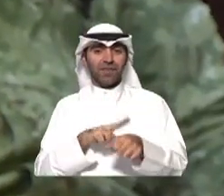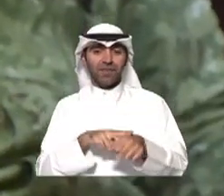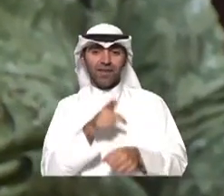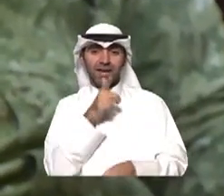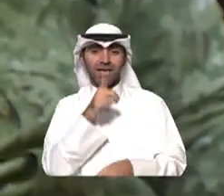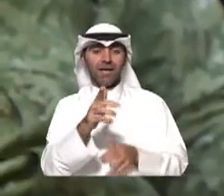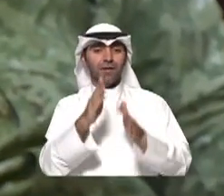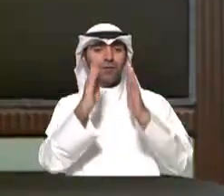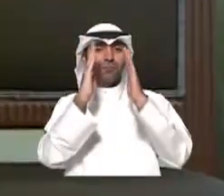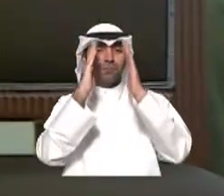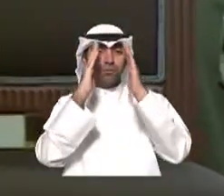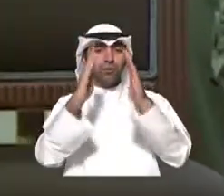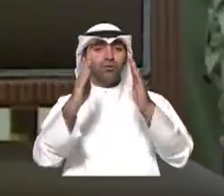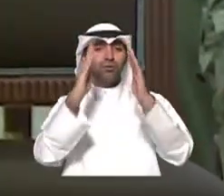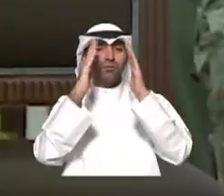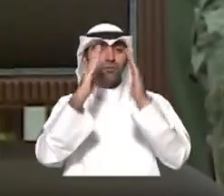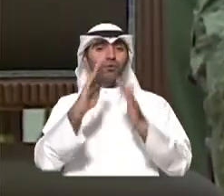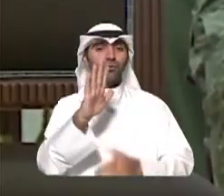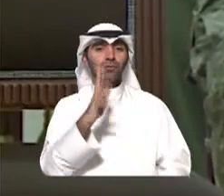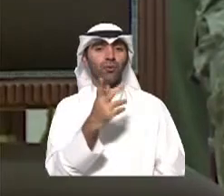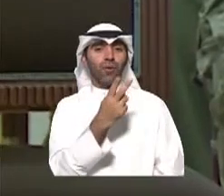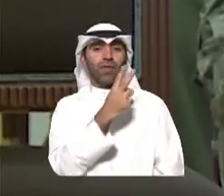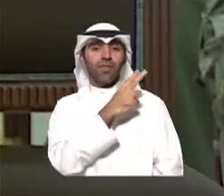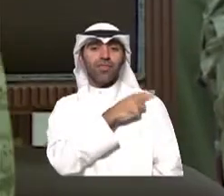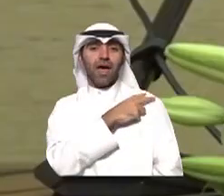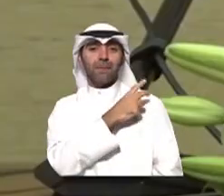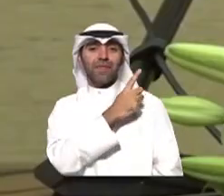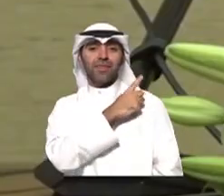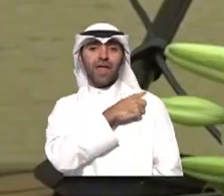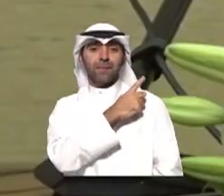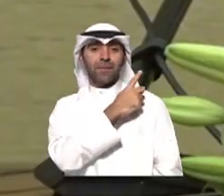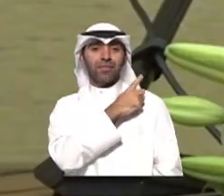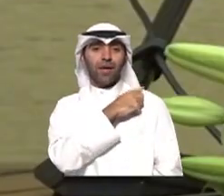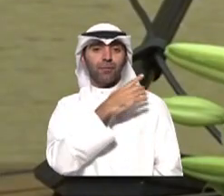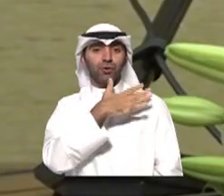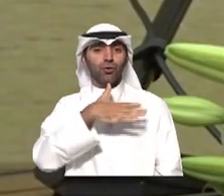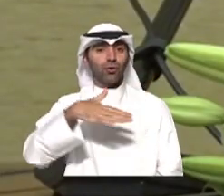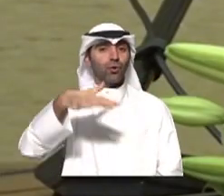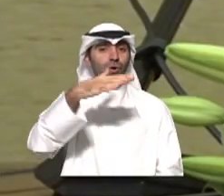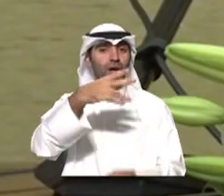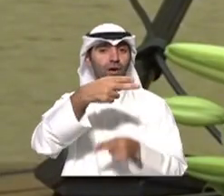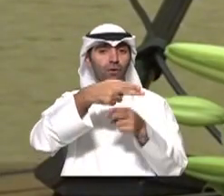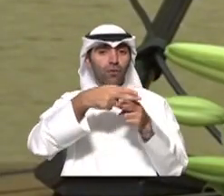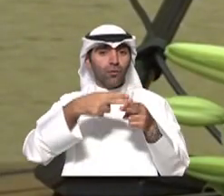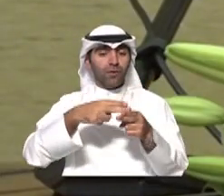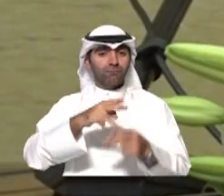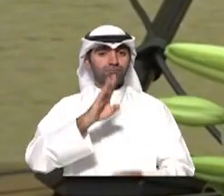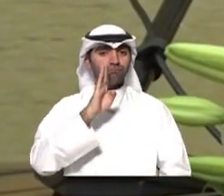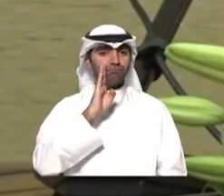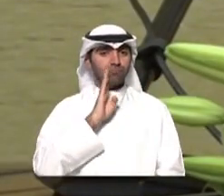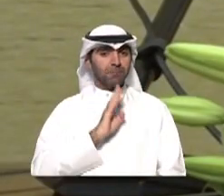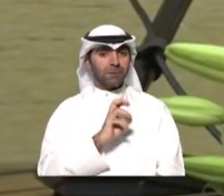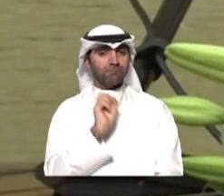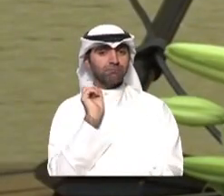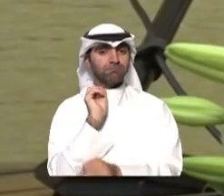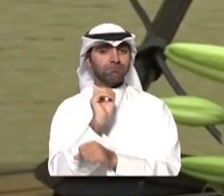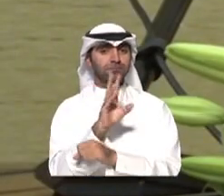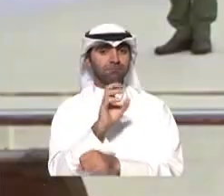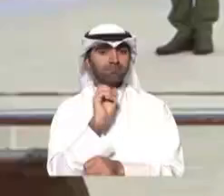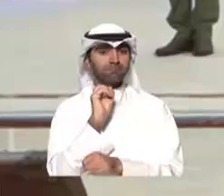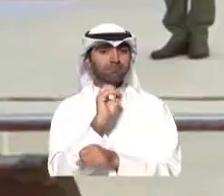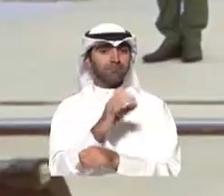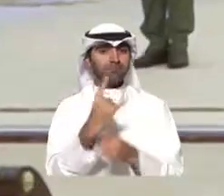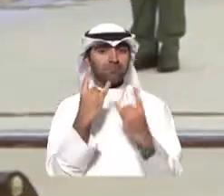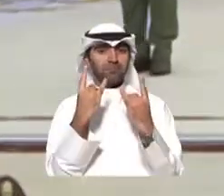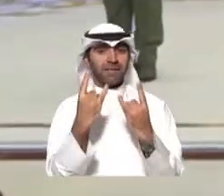الحثيثة التي تبذل من أجل تهيئة وتأسيس الضباط علمياً وعسكرياً.